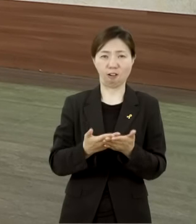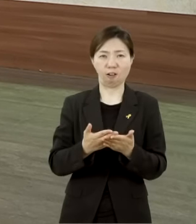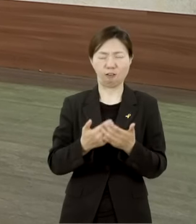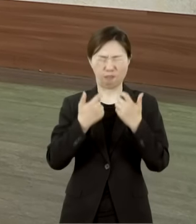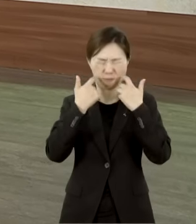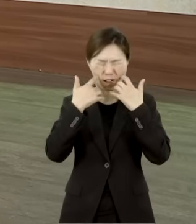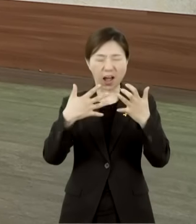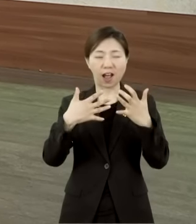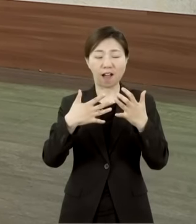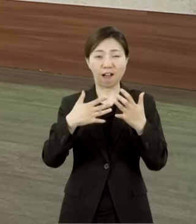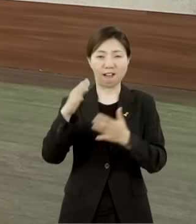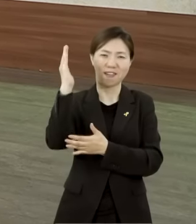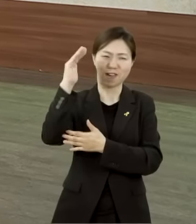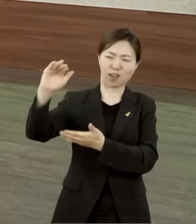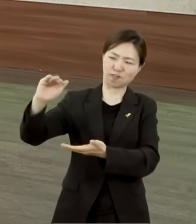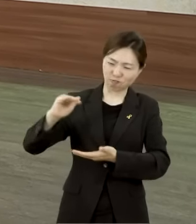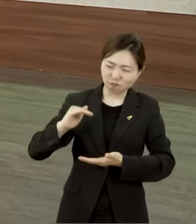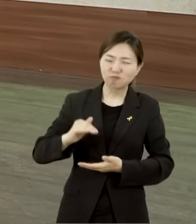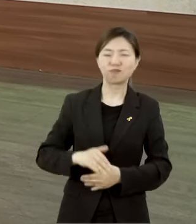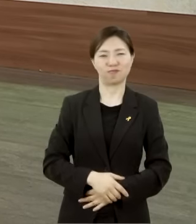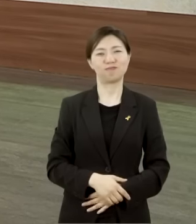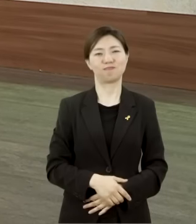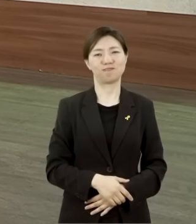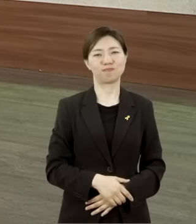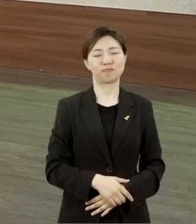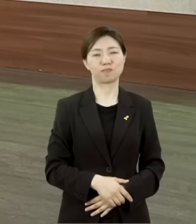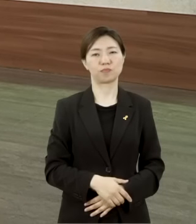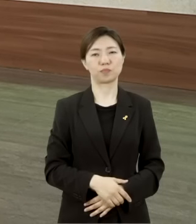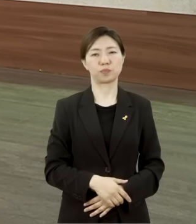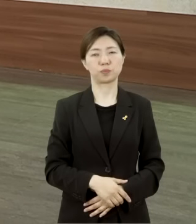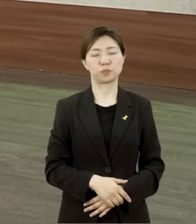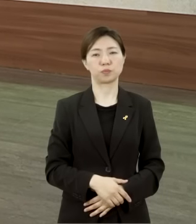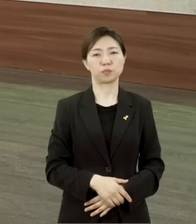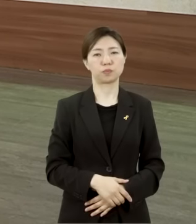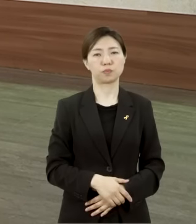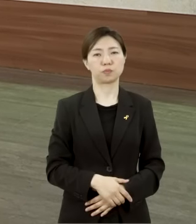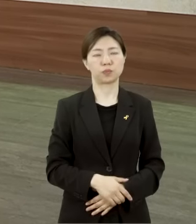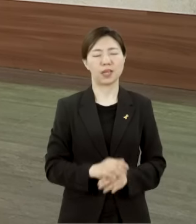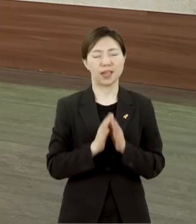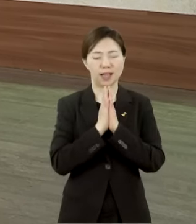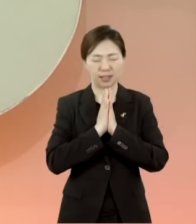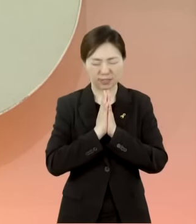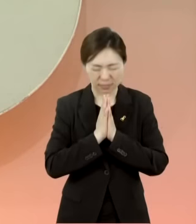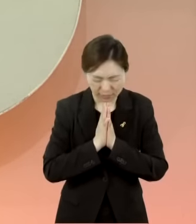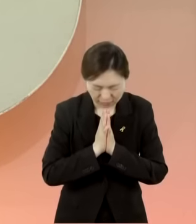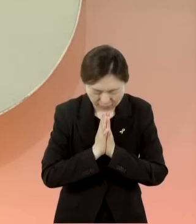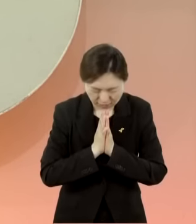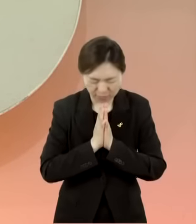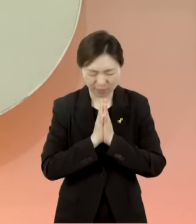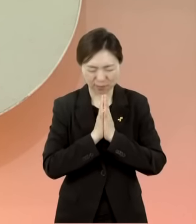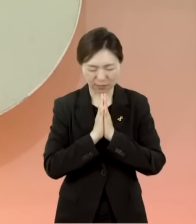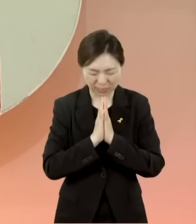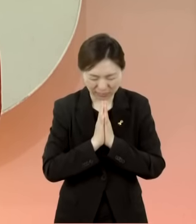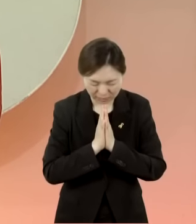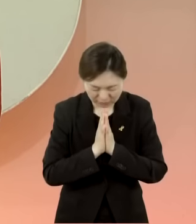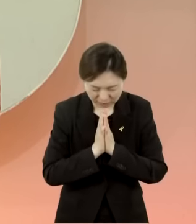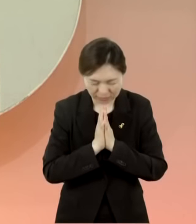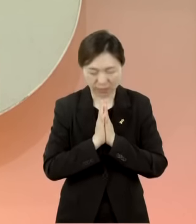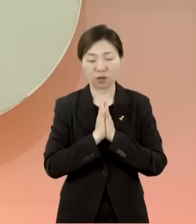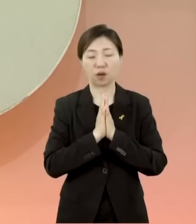생기는 생생한 체험을 하셨다라는 말씀을 하시더라고요 그러면서